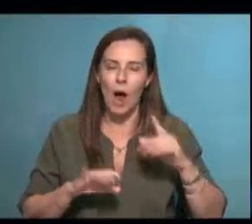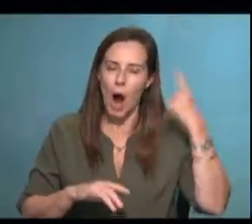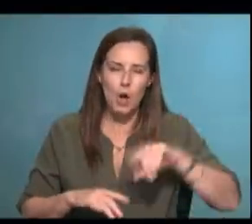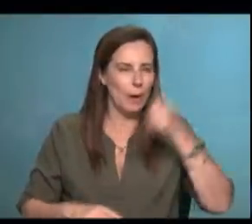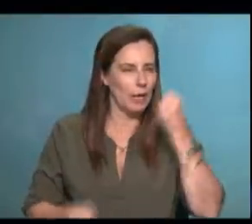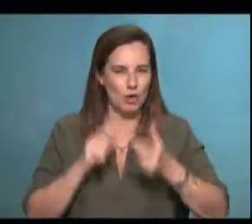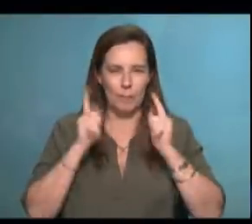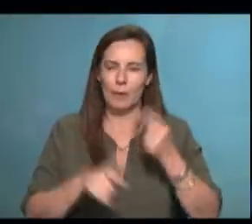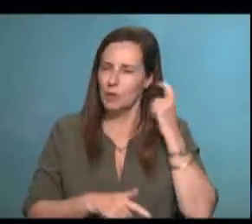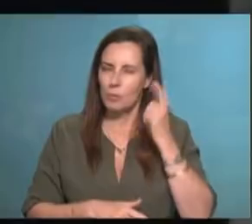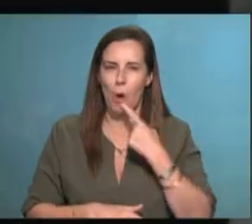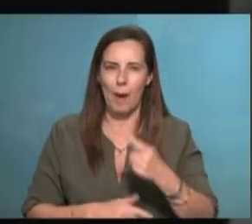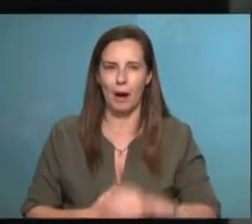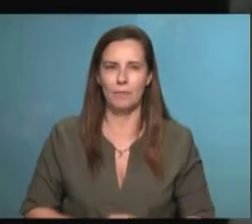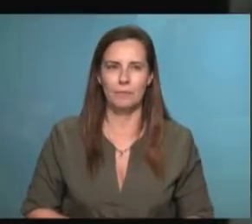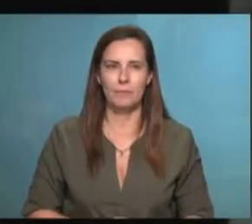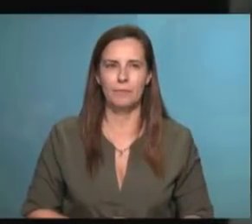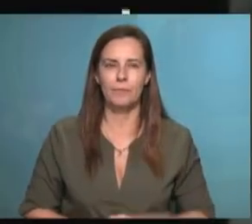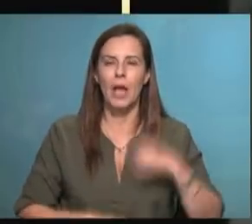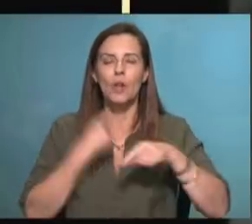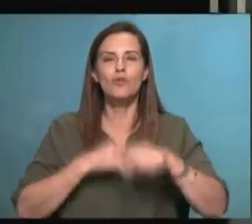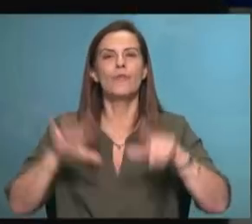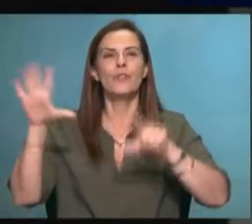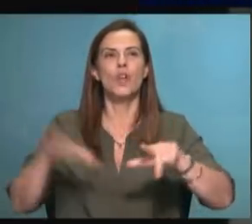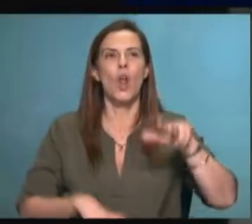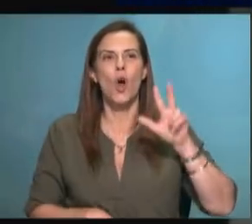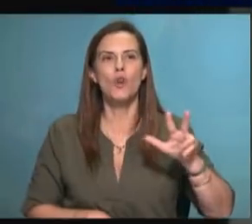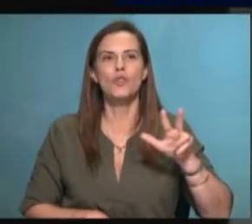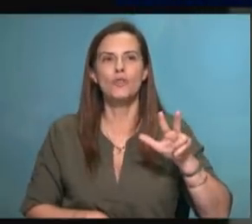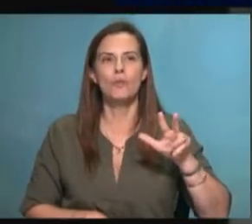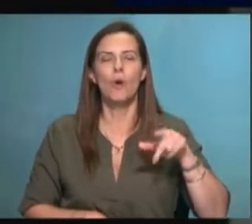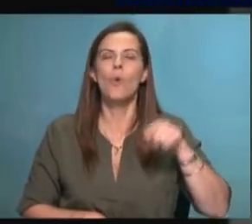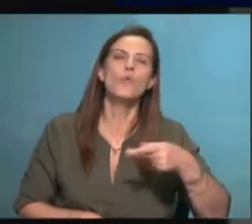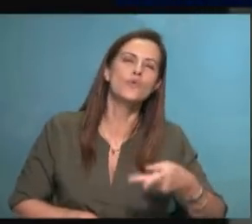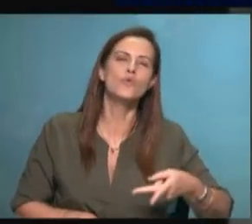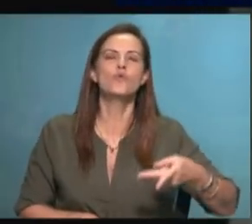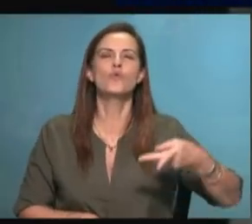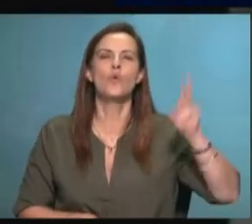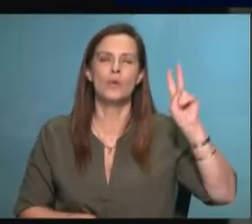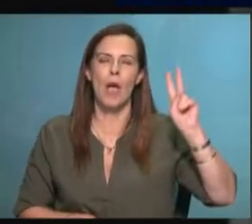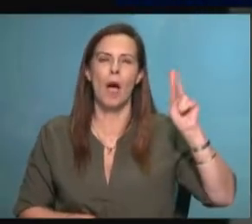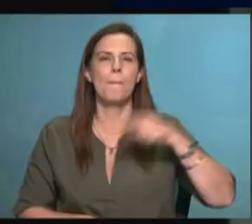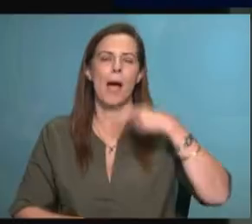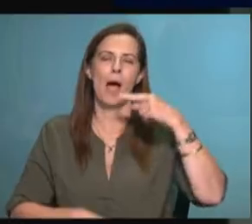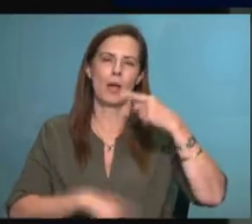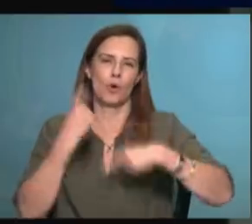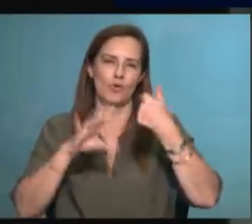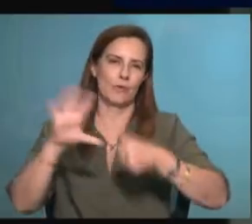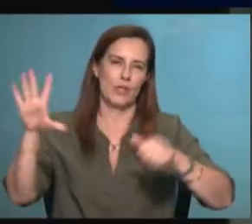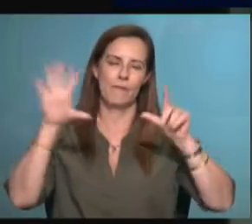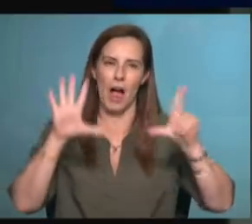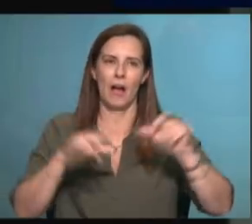הזאת, תשמעו. הדור הזה של 73 הוא עולה על הדור של